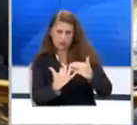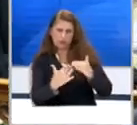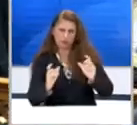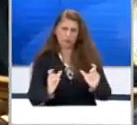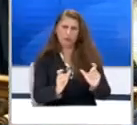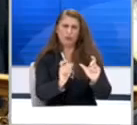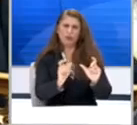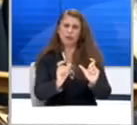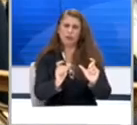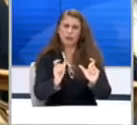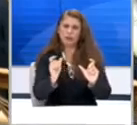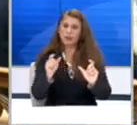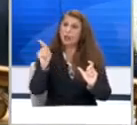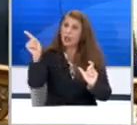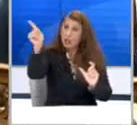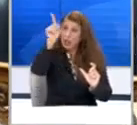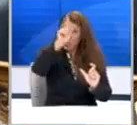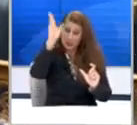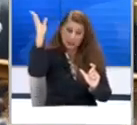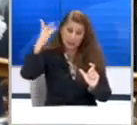χωρούμενος και τόσων